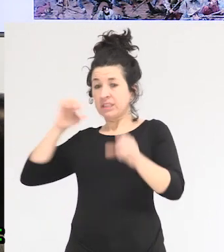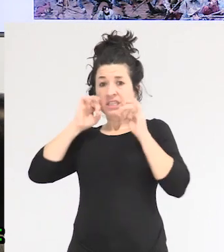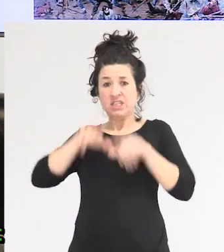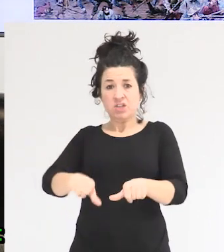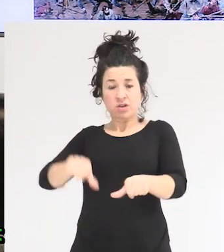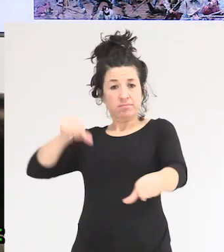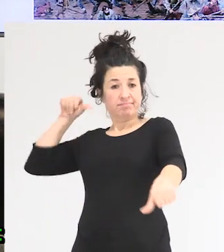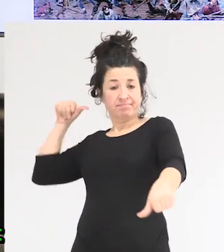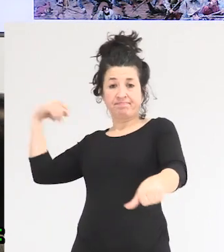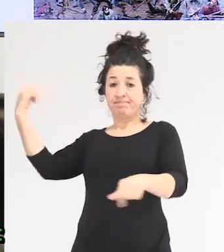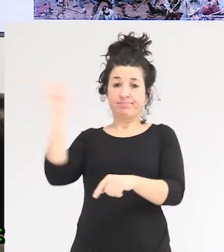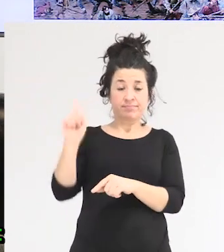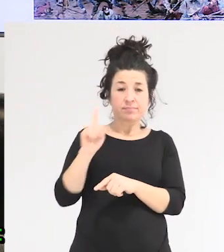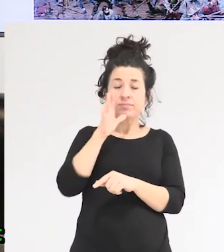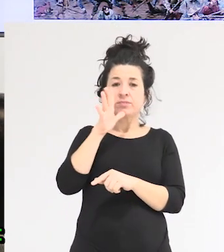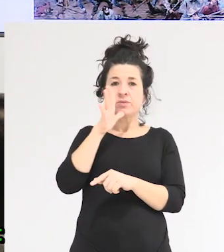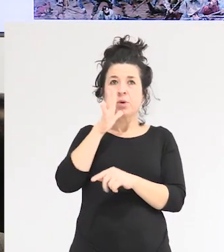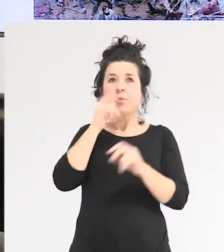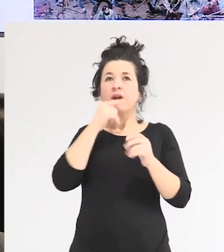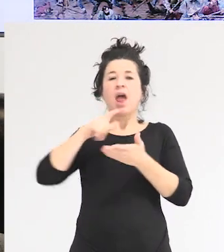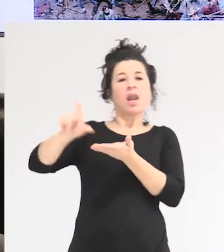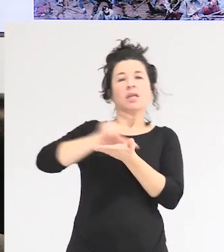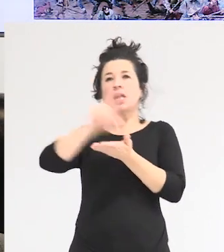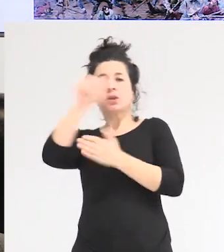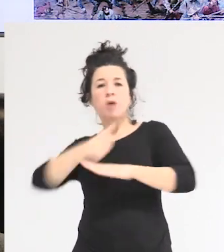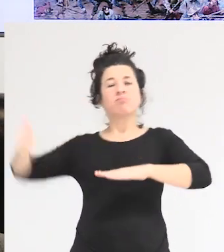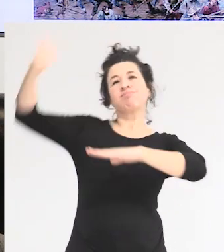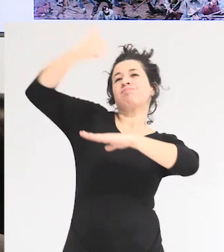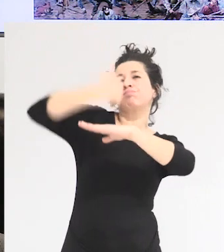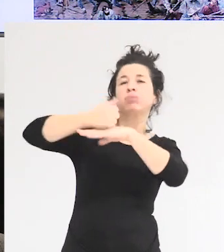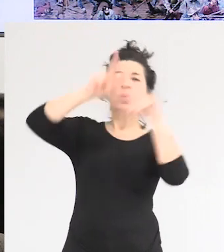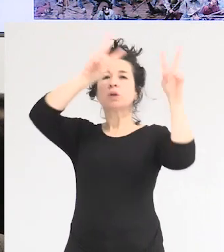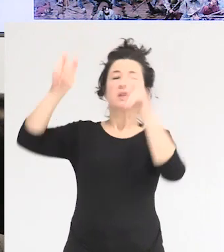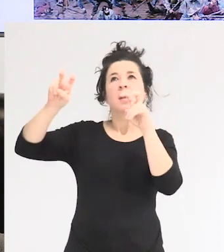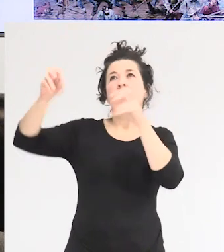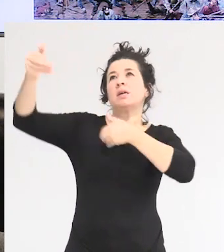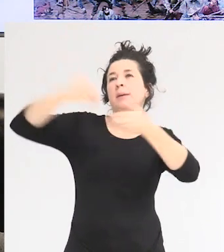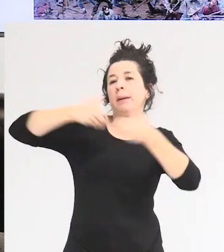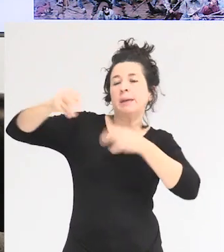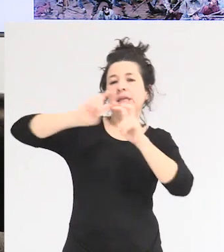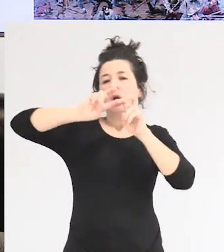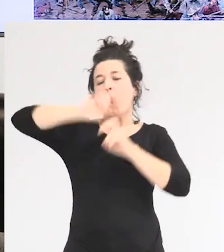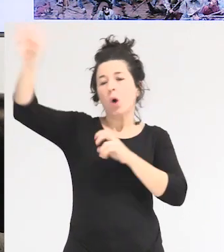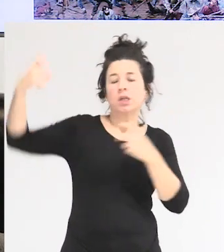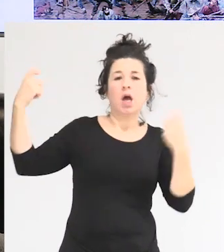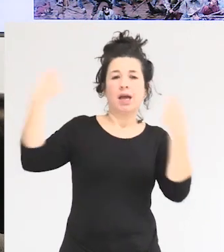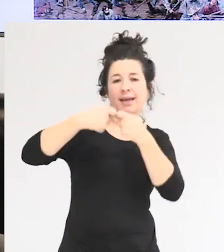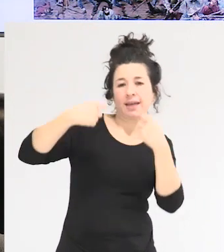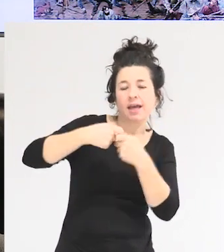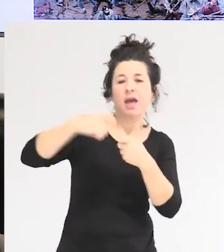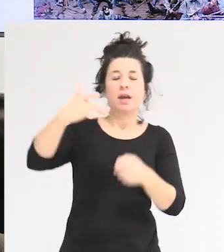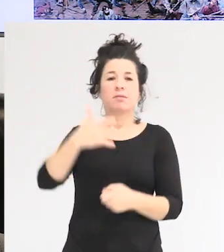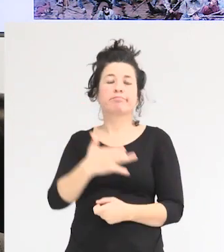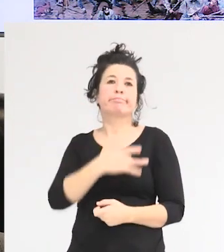handi gorenak eskatzen dituen gaiak beste batzuk dira, ezta? Ba, gerra eta heroismoa, edo maitasuna, maitasun erromantikoa,